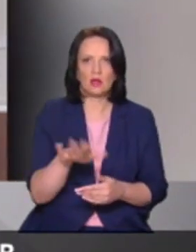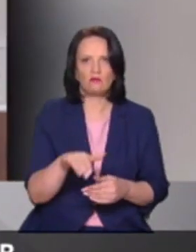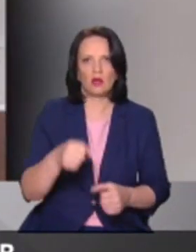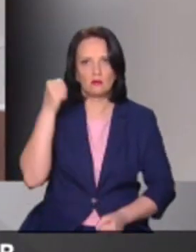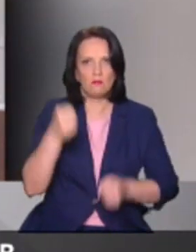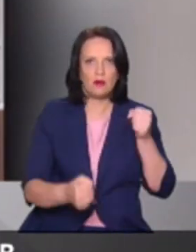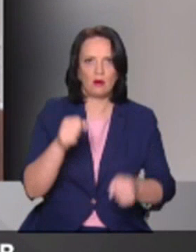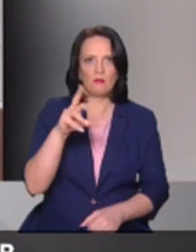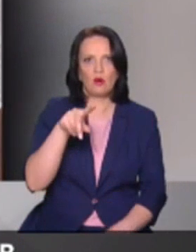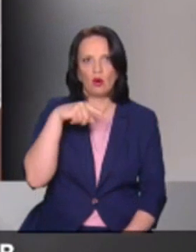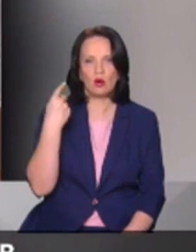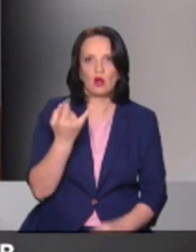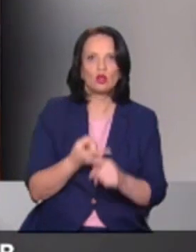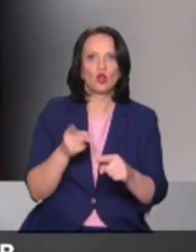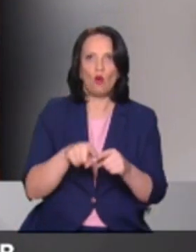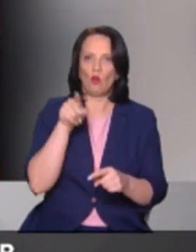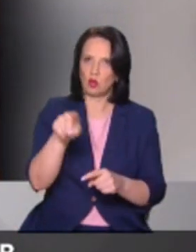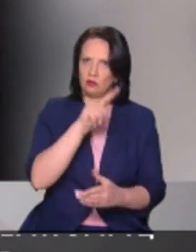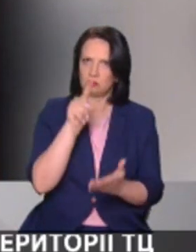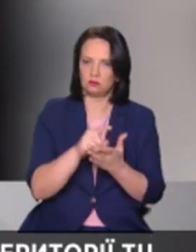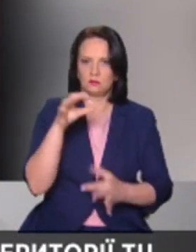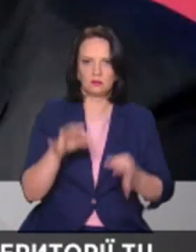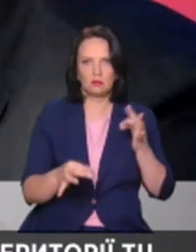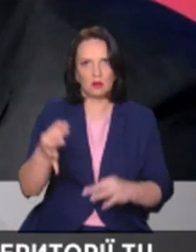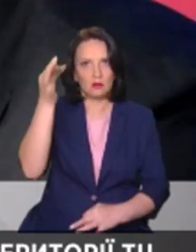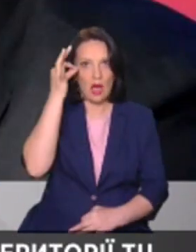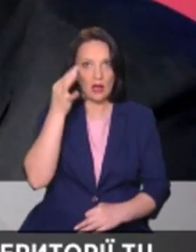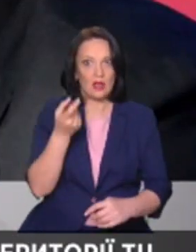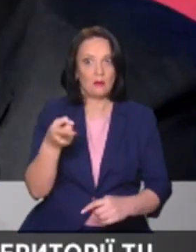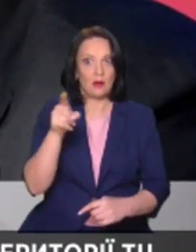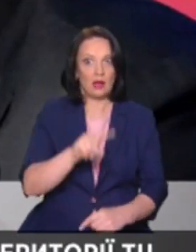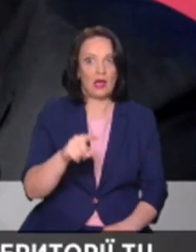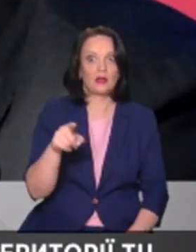Росії, тому його мусять судити. Нагадаємо, ця ж людина минулого тижня